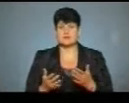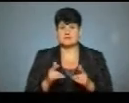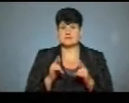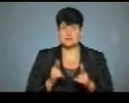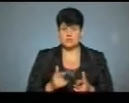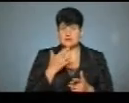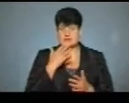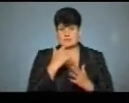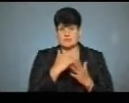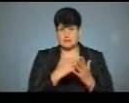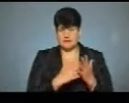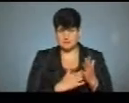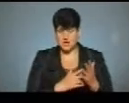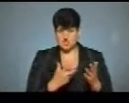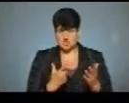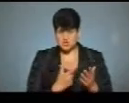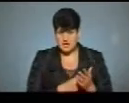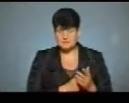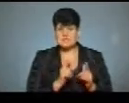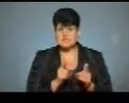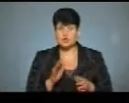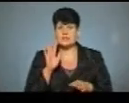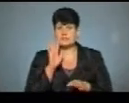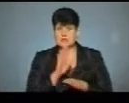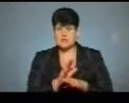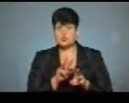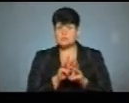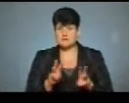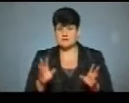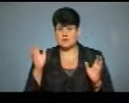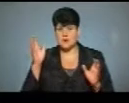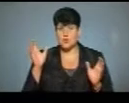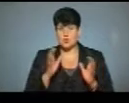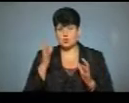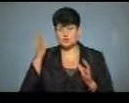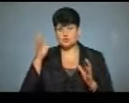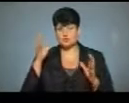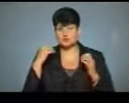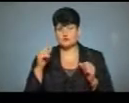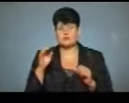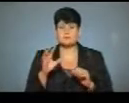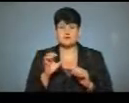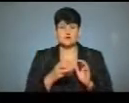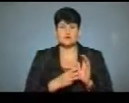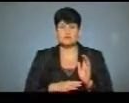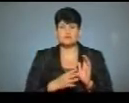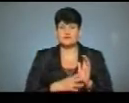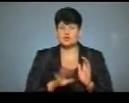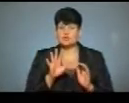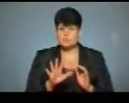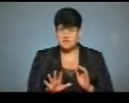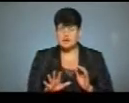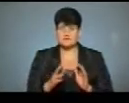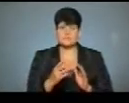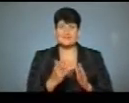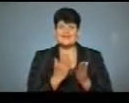національного календаря щеплень, згідно з наказом Міністерства охорони здоров'я номер 595, який саме регламентує цей календар щеплень,